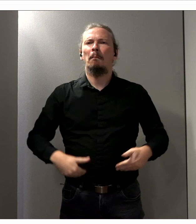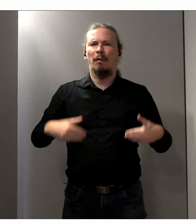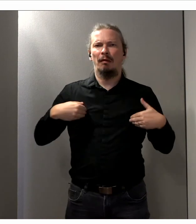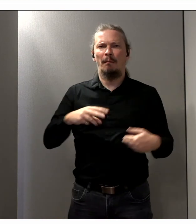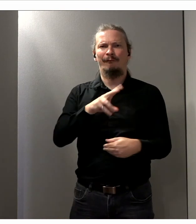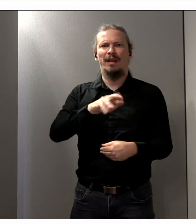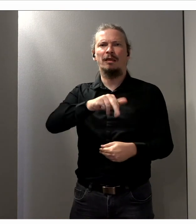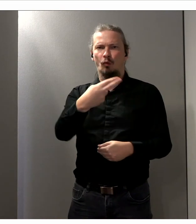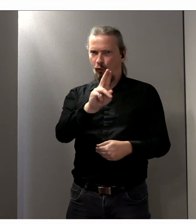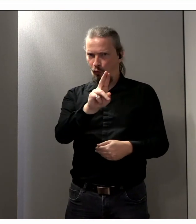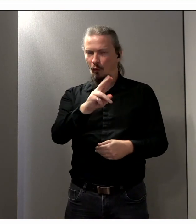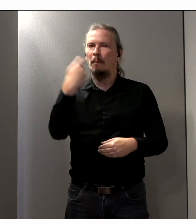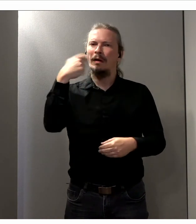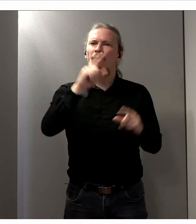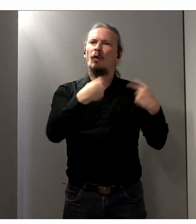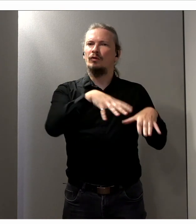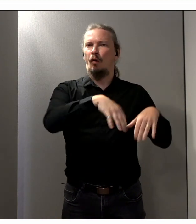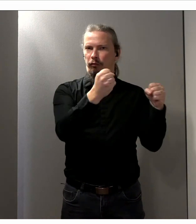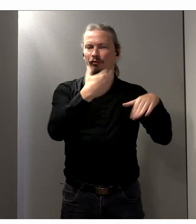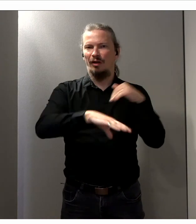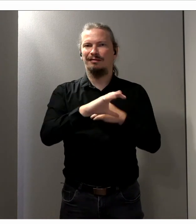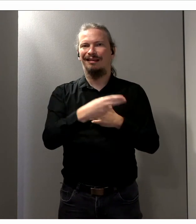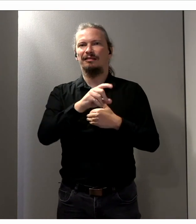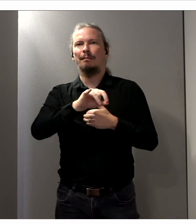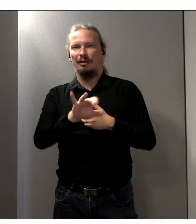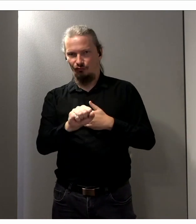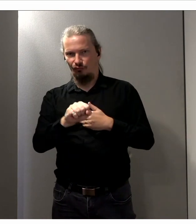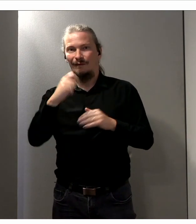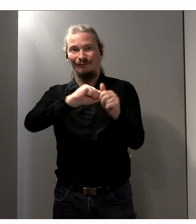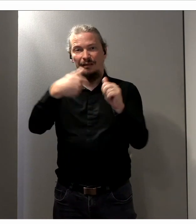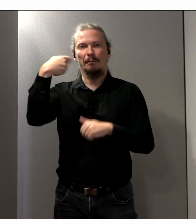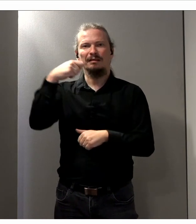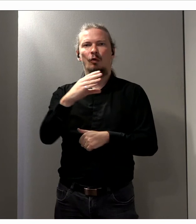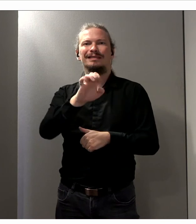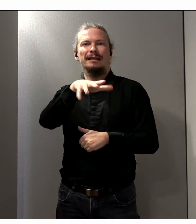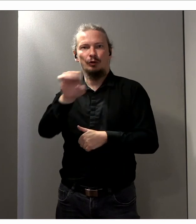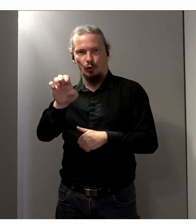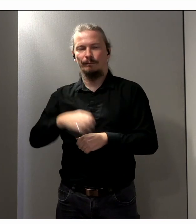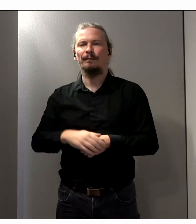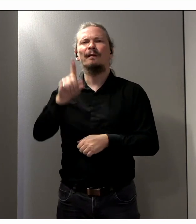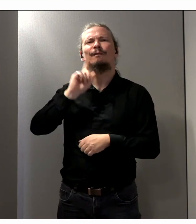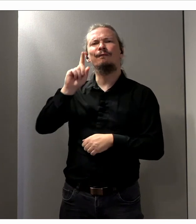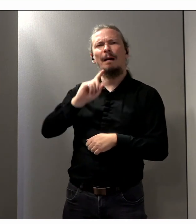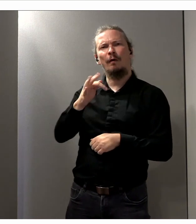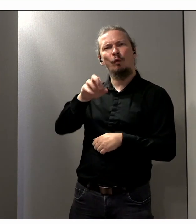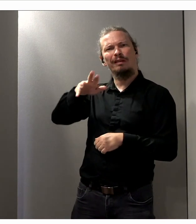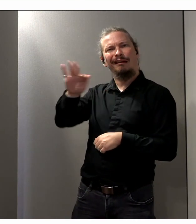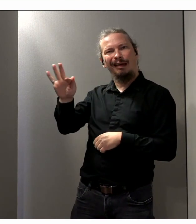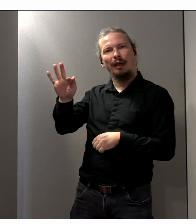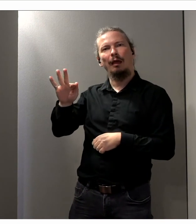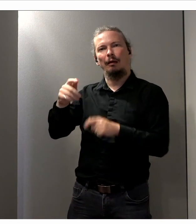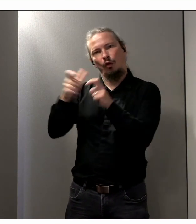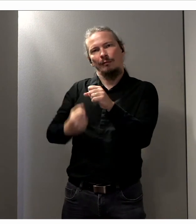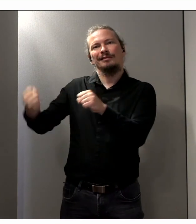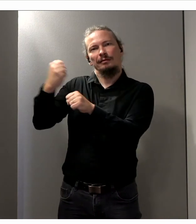de la commission emploi du CNCPH, vice-présidente du CESE, Dina Fourneret, entrepreneuse, personne qualifiée